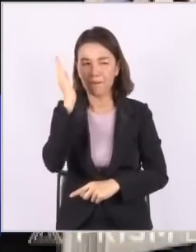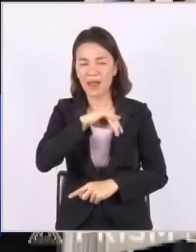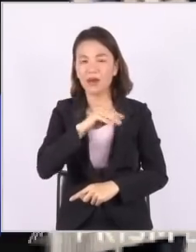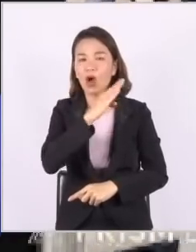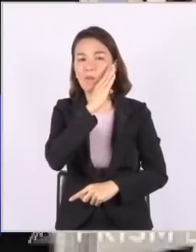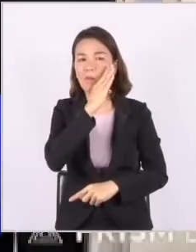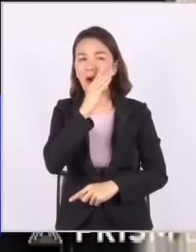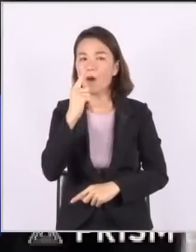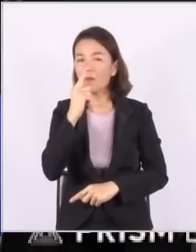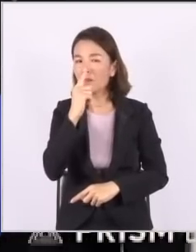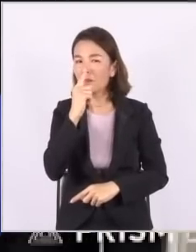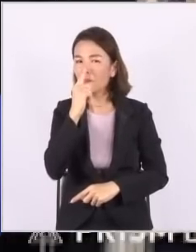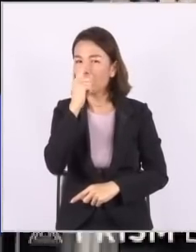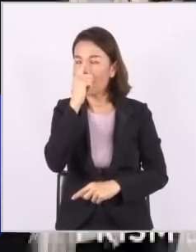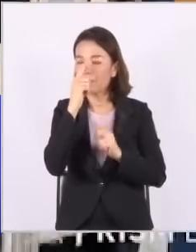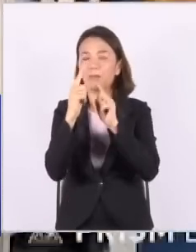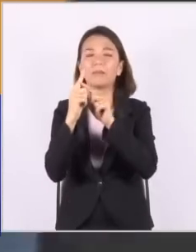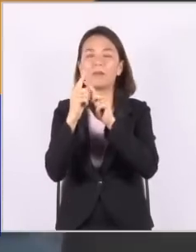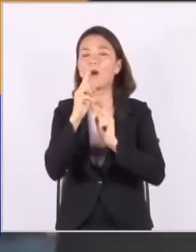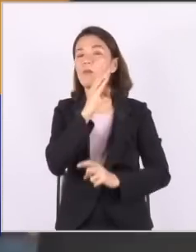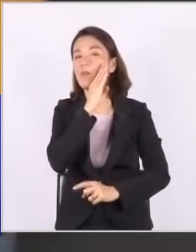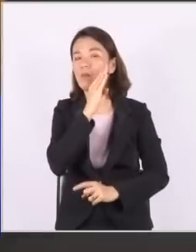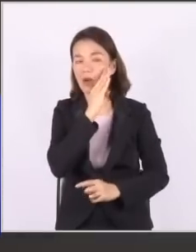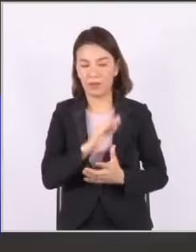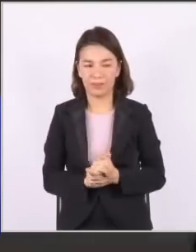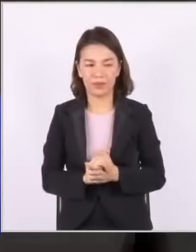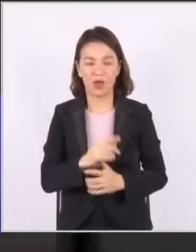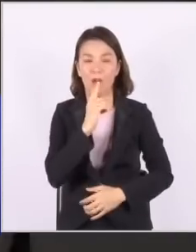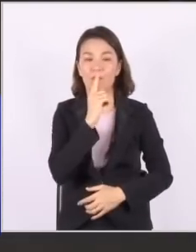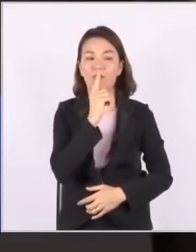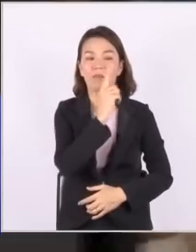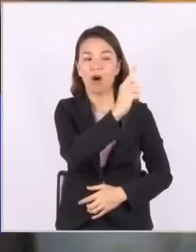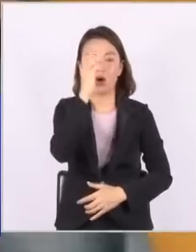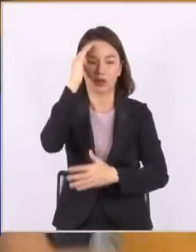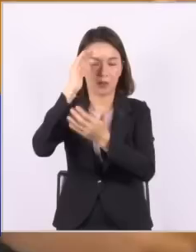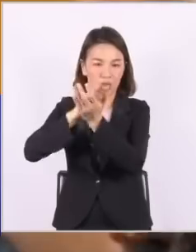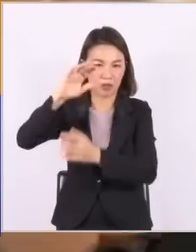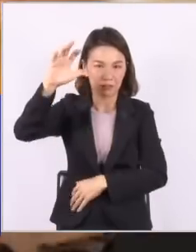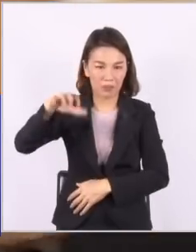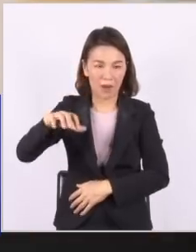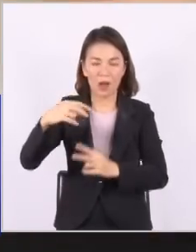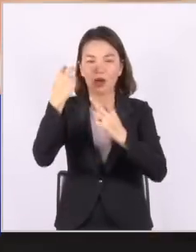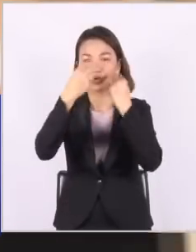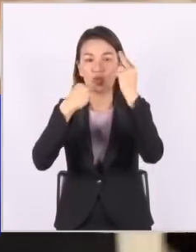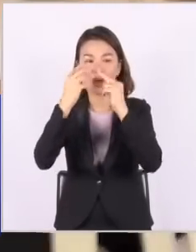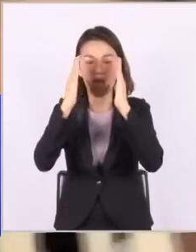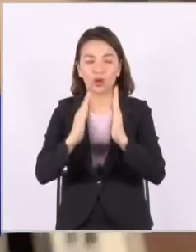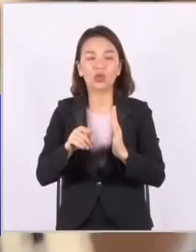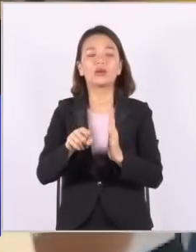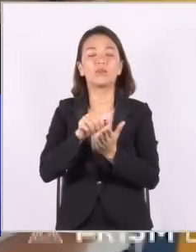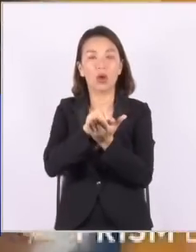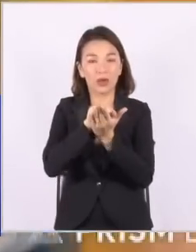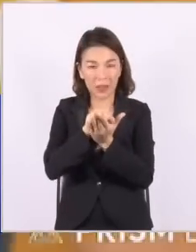างนั้นเข้าไปแจ้งความร้องทุกข์กับตำรวจกองปราบกระทำความผิดเกี่ยวกับการคุ้มครองผู้บริโภคต้องการอย